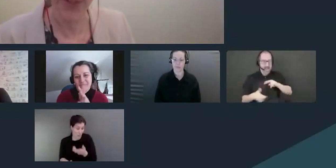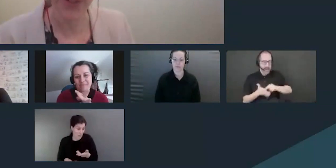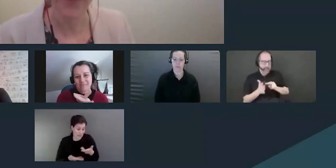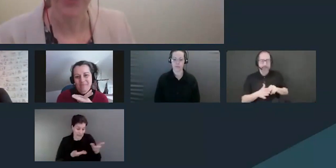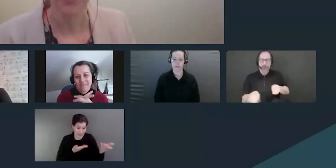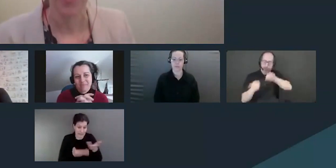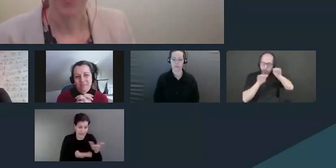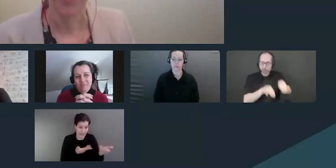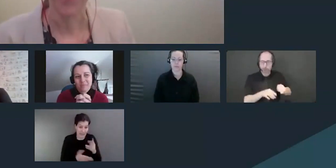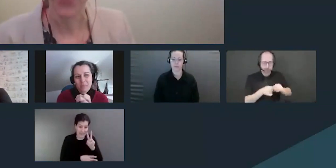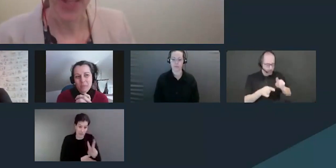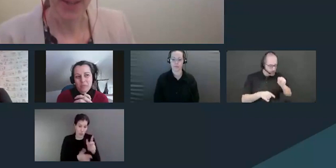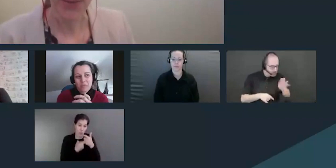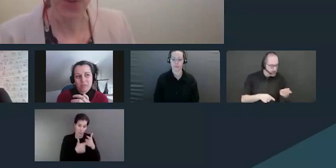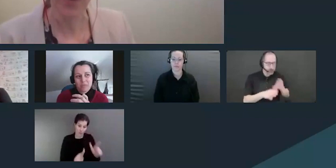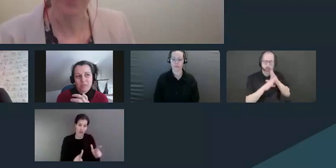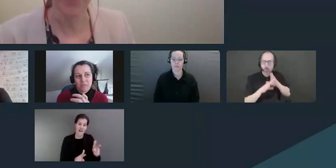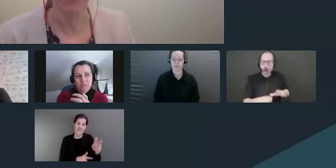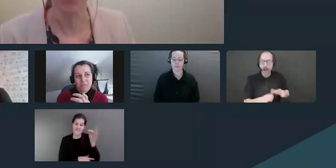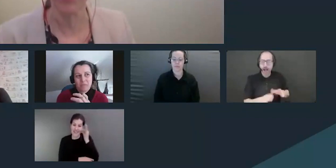Donc,